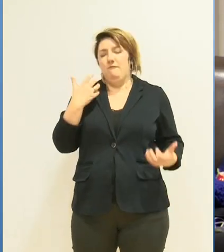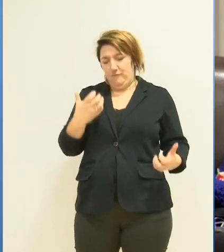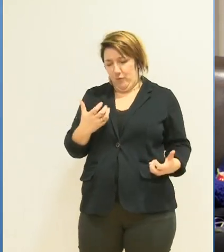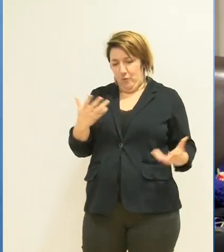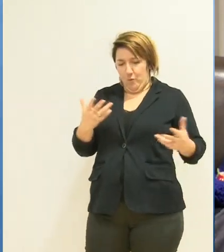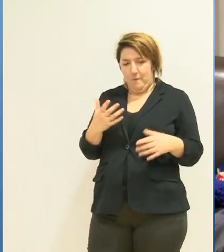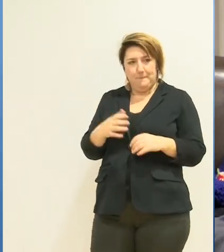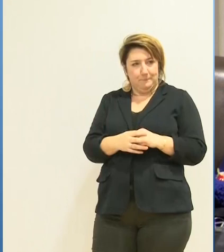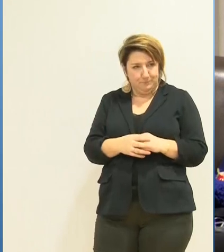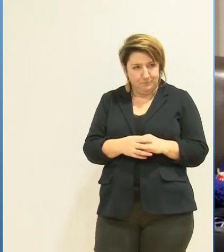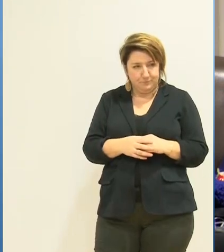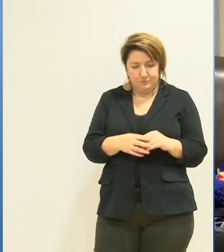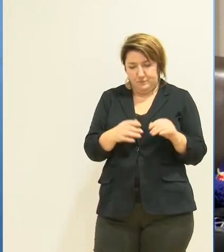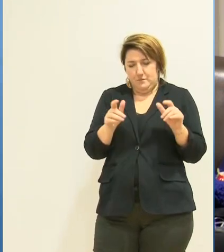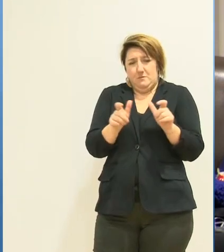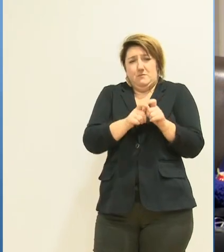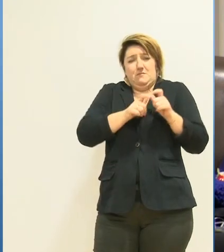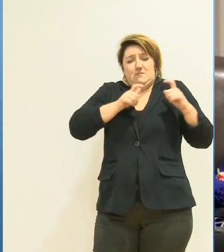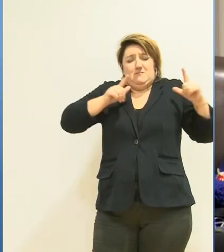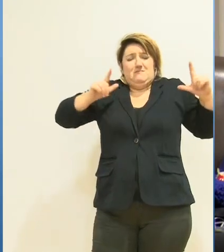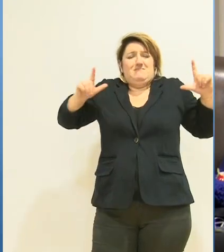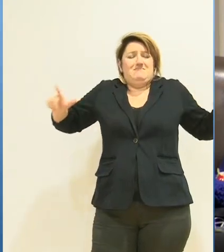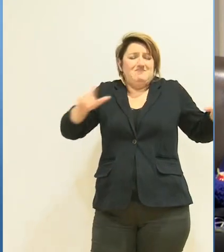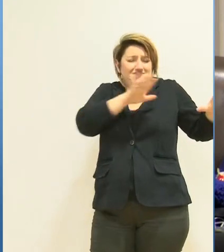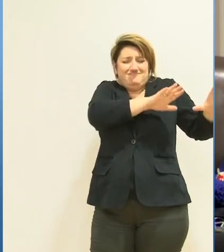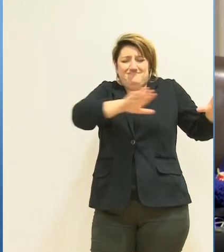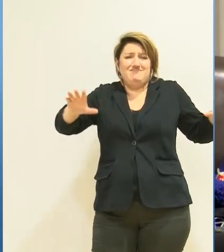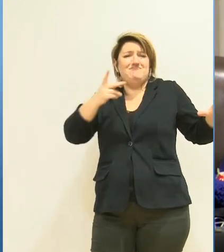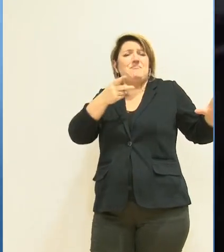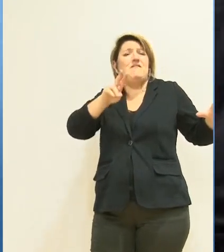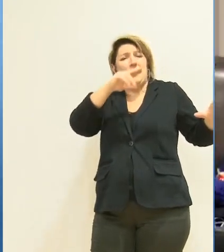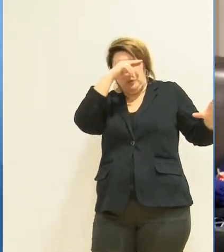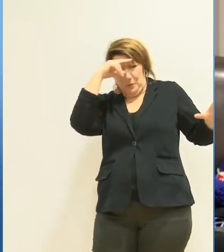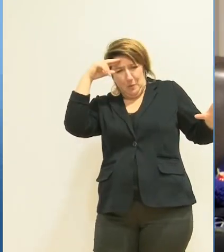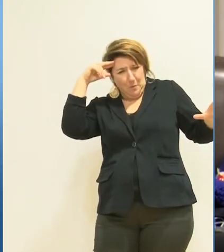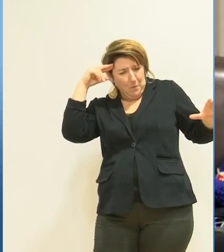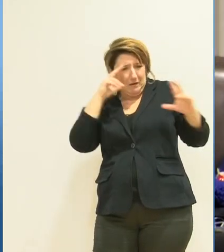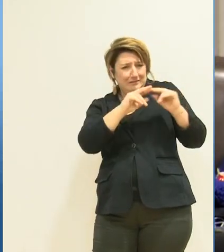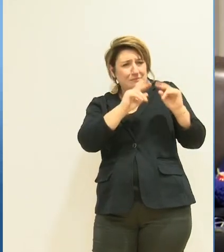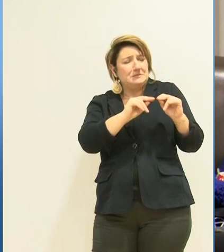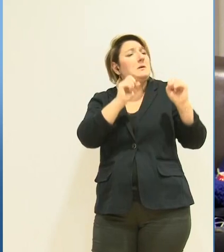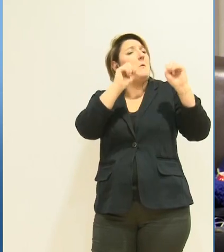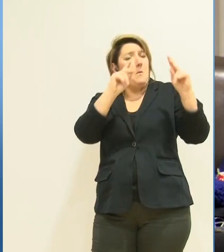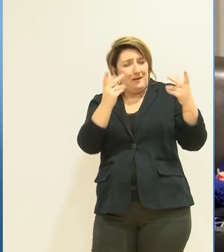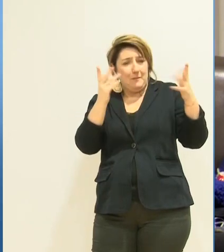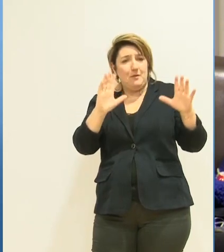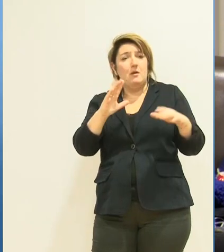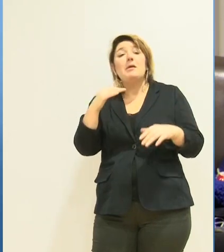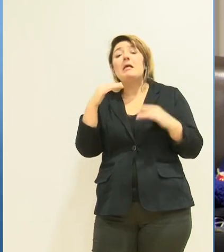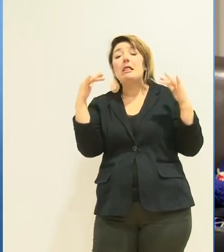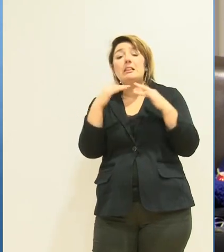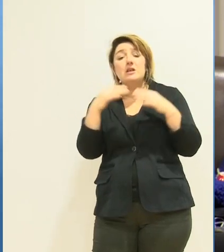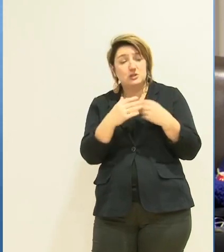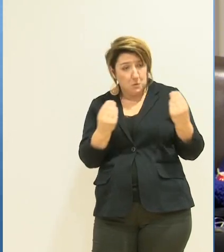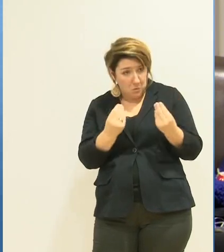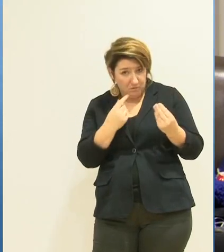c'est très grands ensembles photovoltaïques on a un petit peu plus loin sur ce que l'on va faire cette énergie est ce qu'on va le stockée dans des